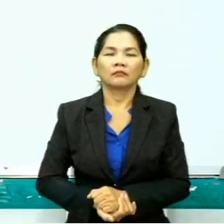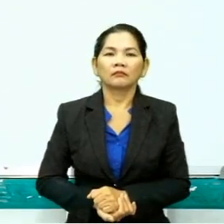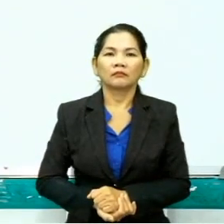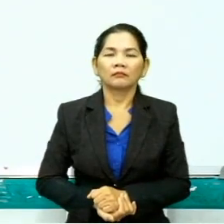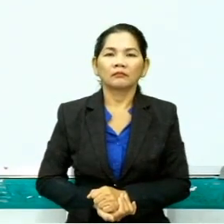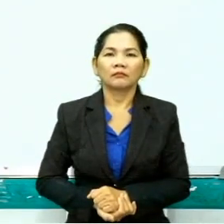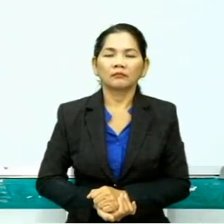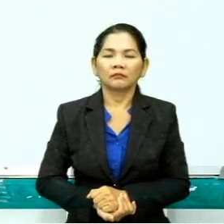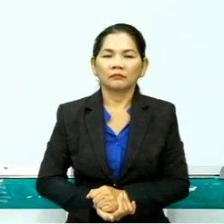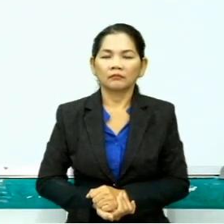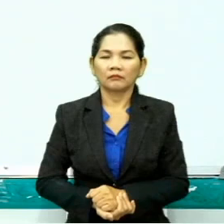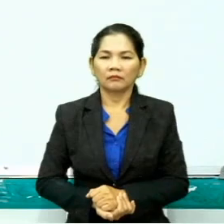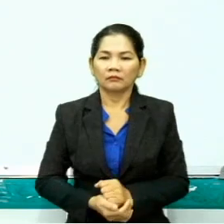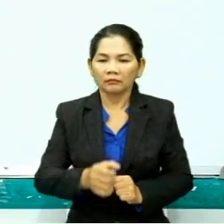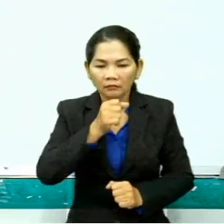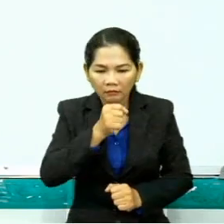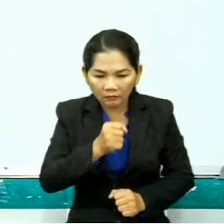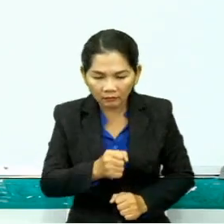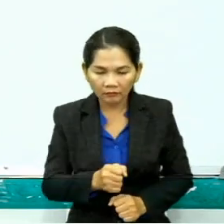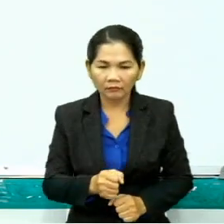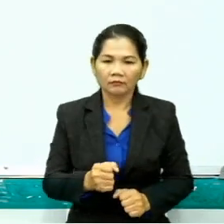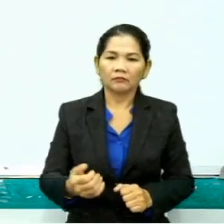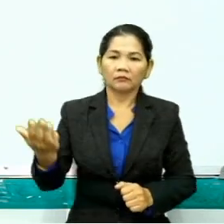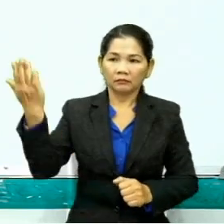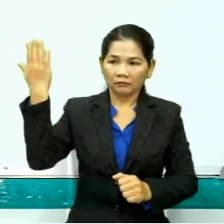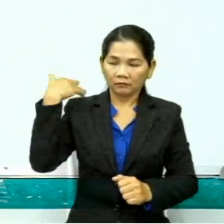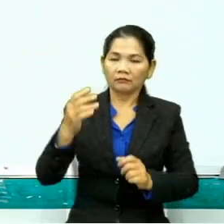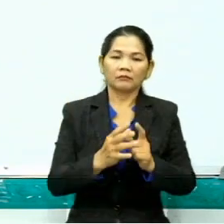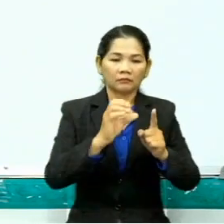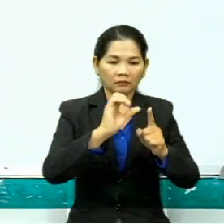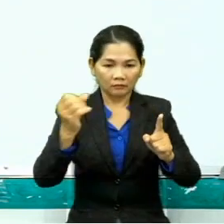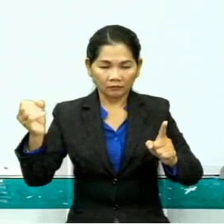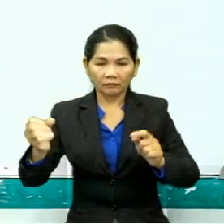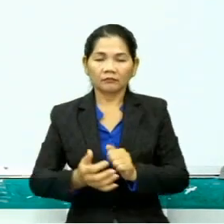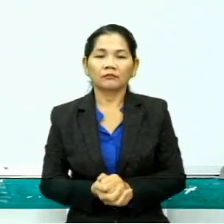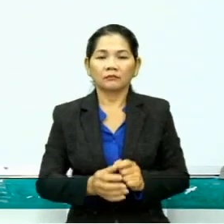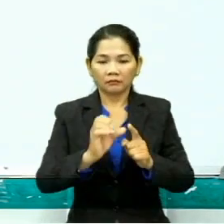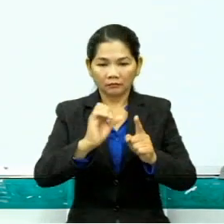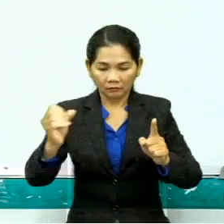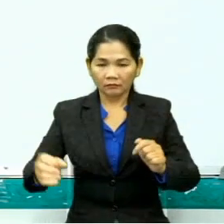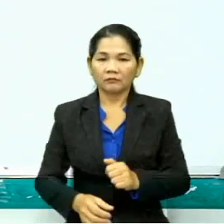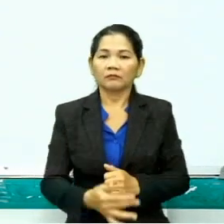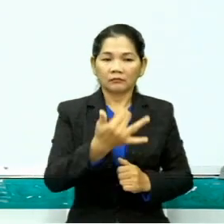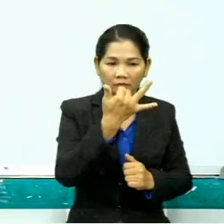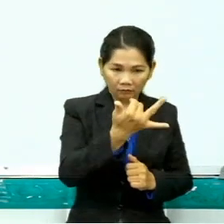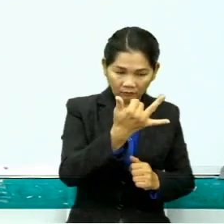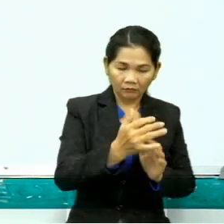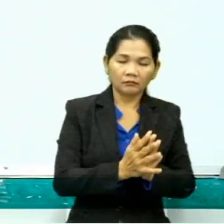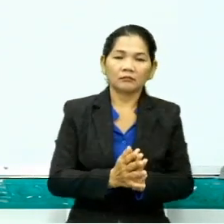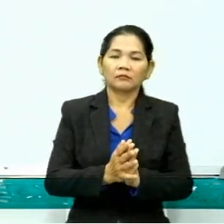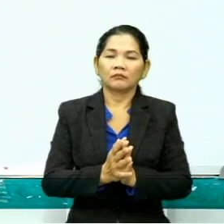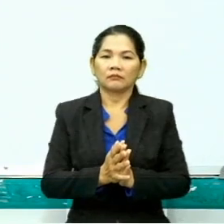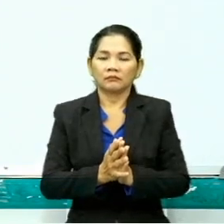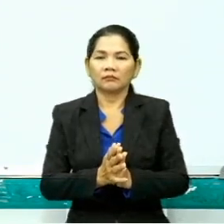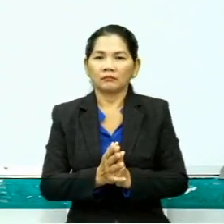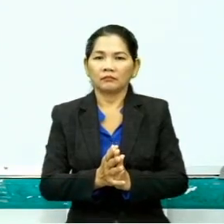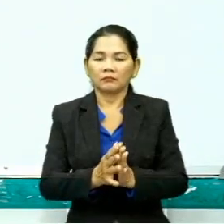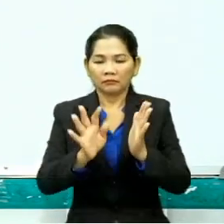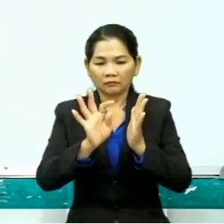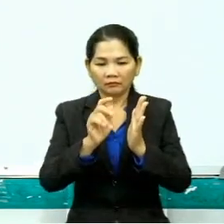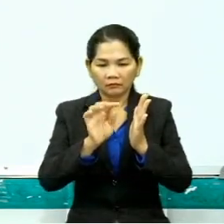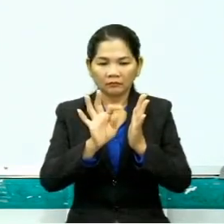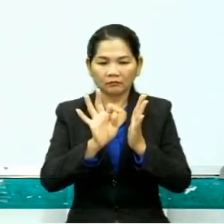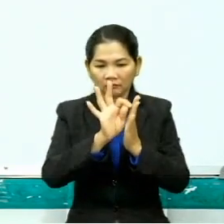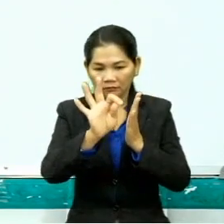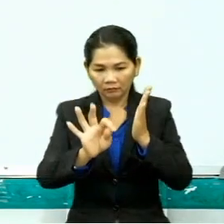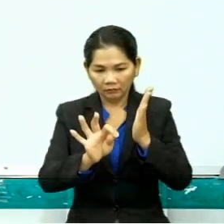tá cứ thật nơi khăn ống chà clear tí tì má nó có chà clear tí bầm tí nơi vẹ tí tí bầy chàng chắc mẹ